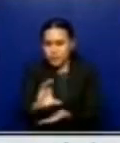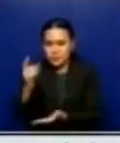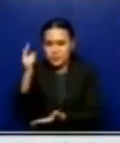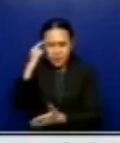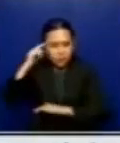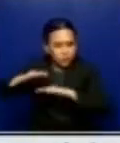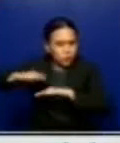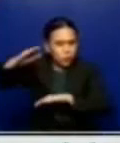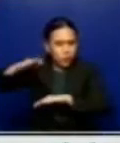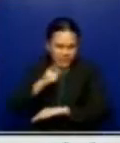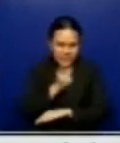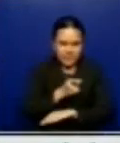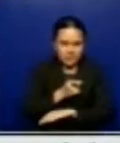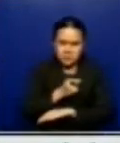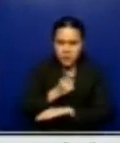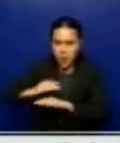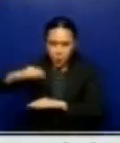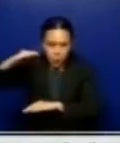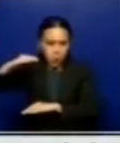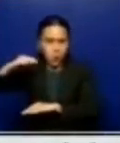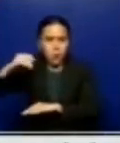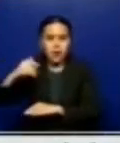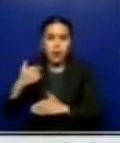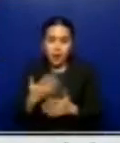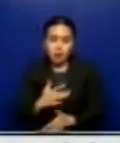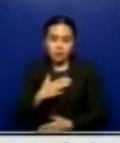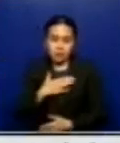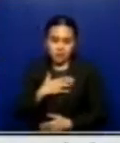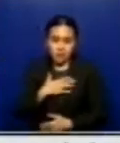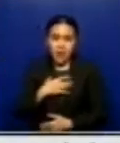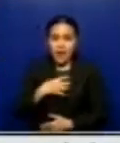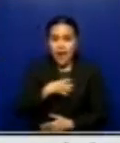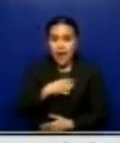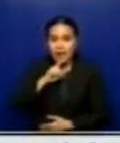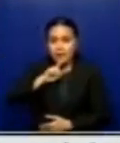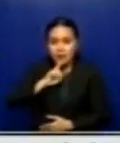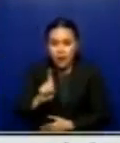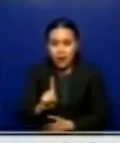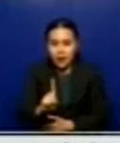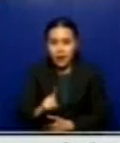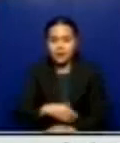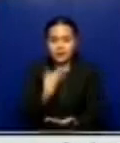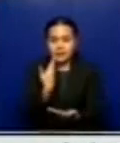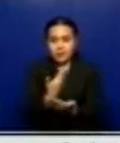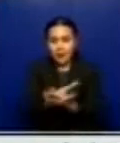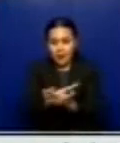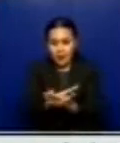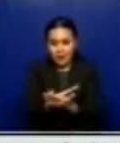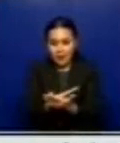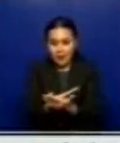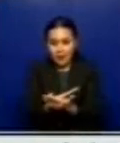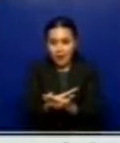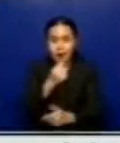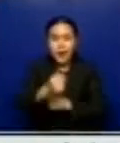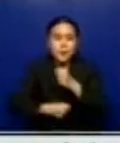ริงเพราะนั้นอยากเรียนถามว่าท่านได้เปรียบเทียบราคาจากปี